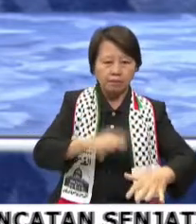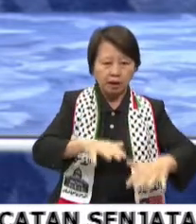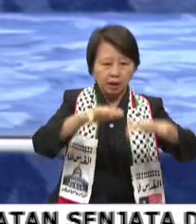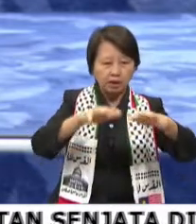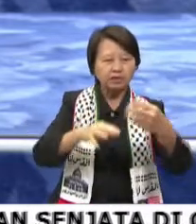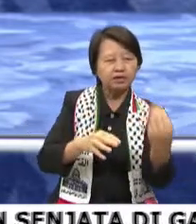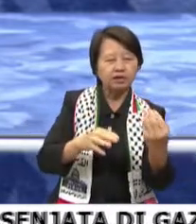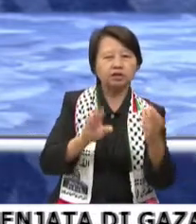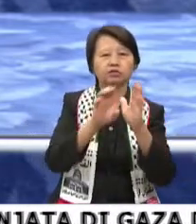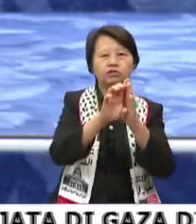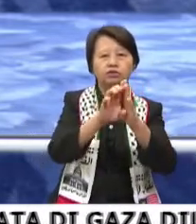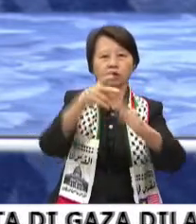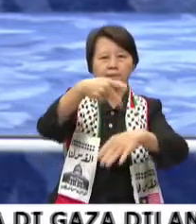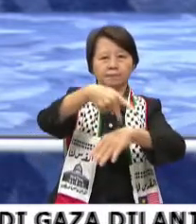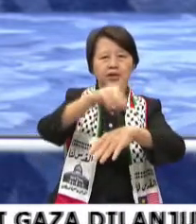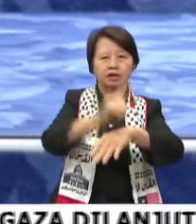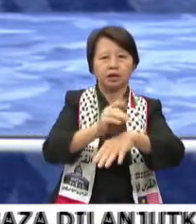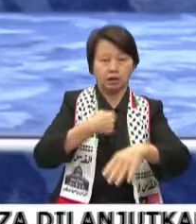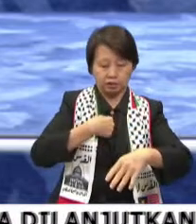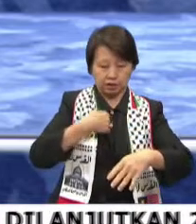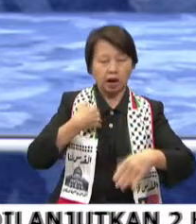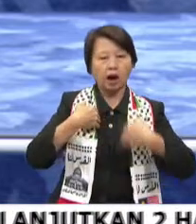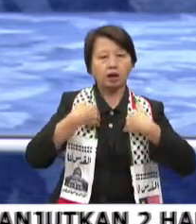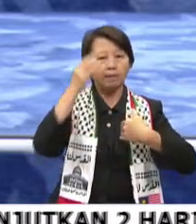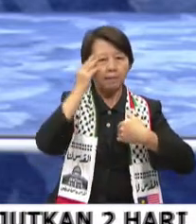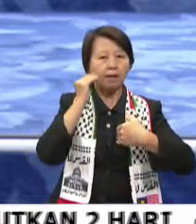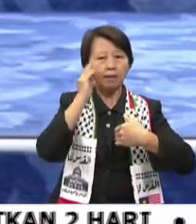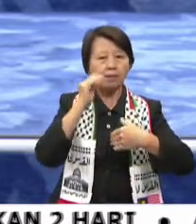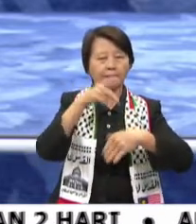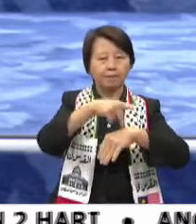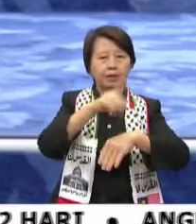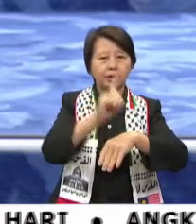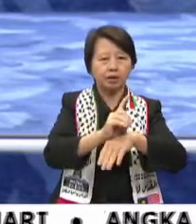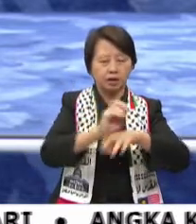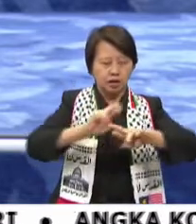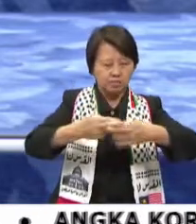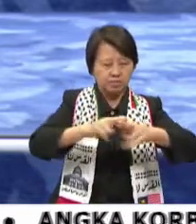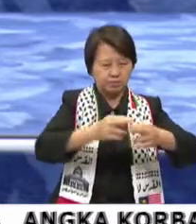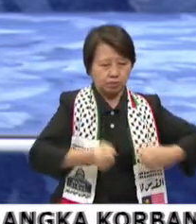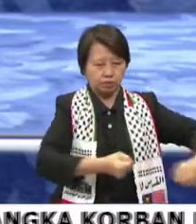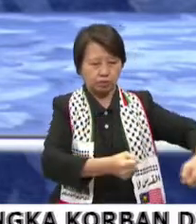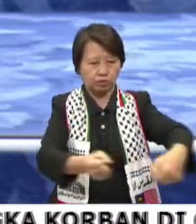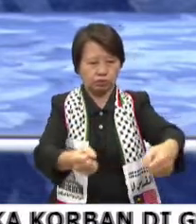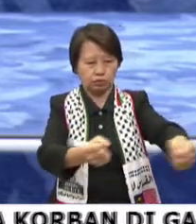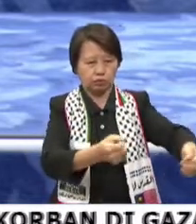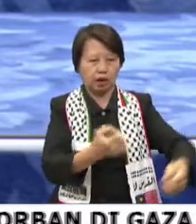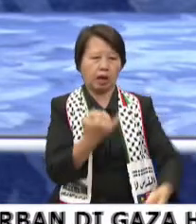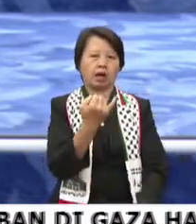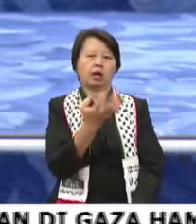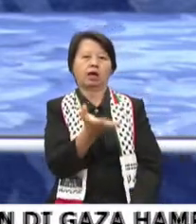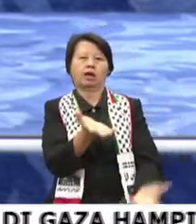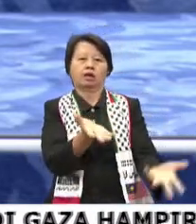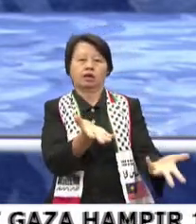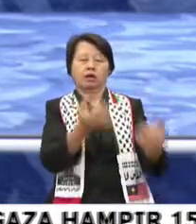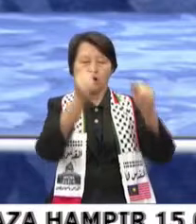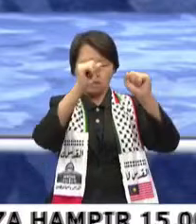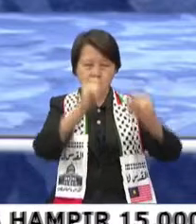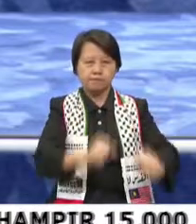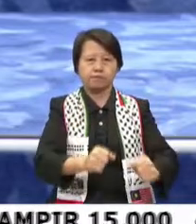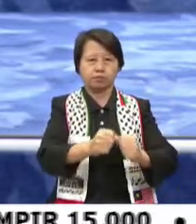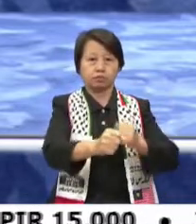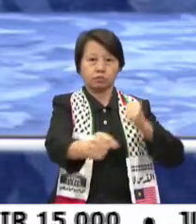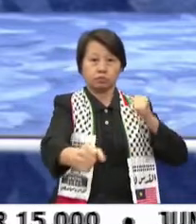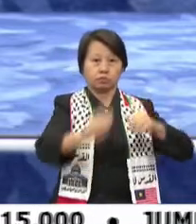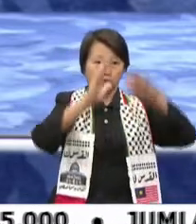negeri katalah daerah PIK saya ada pengalaman soal penyelenggaraan sungai yang berkesan itu boleh